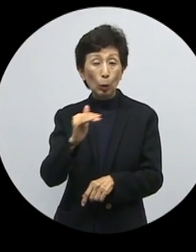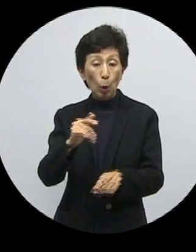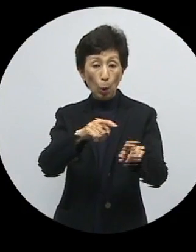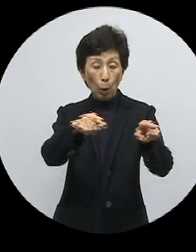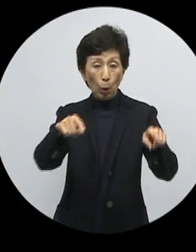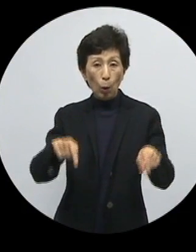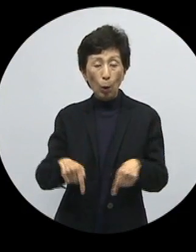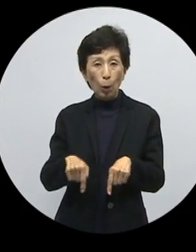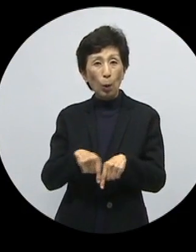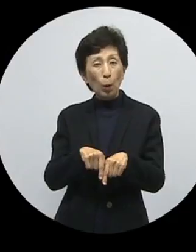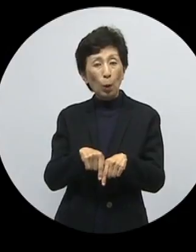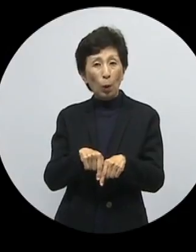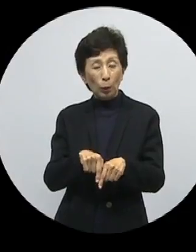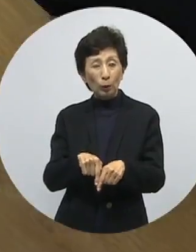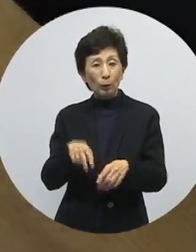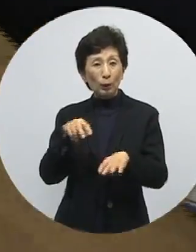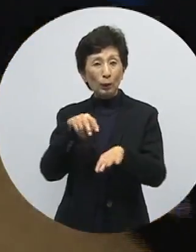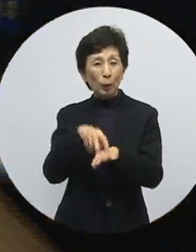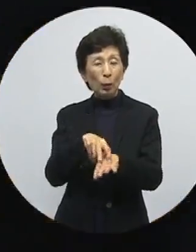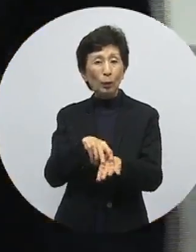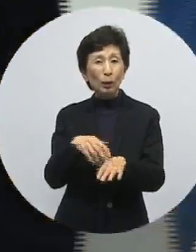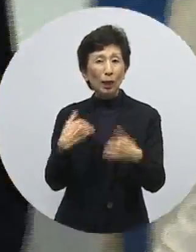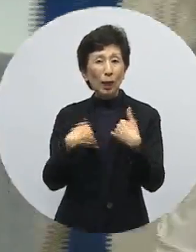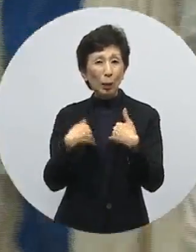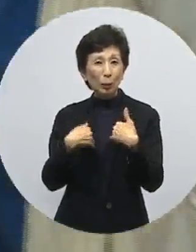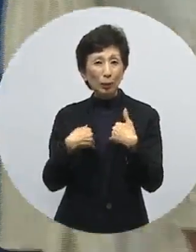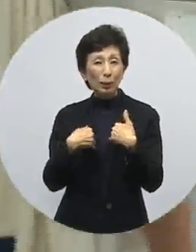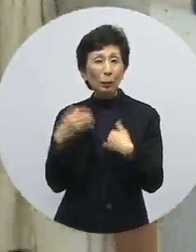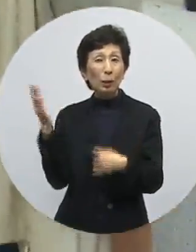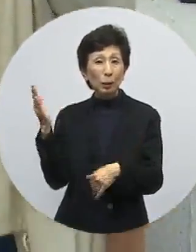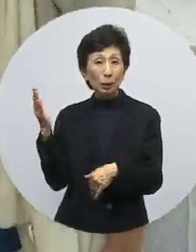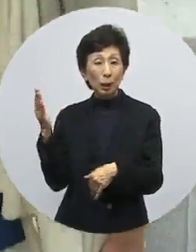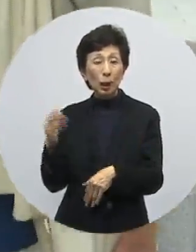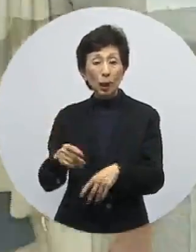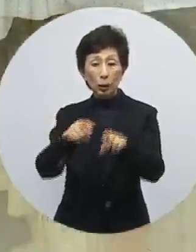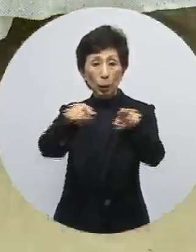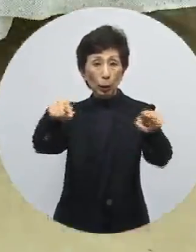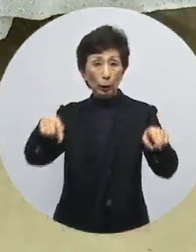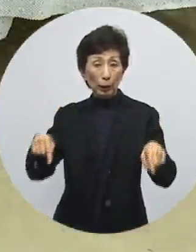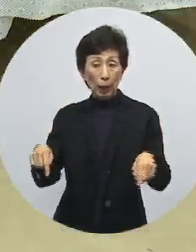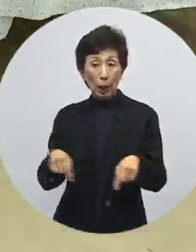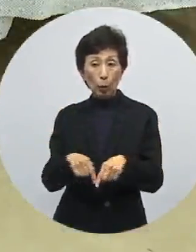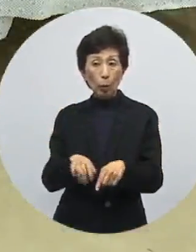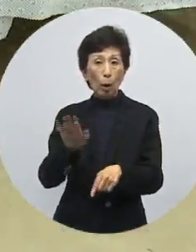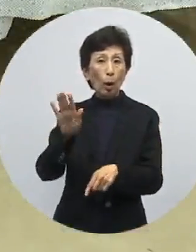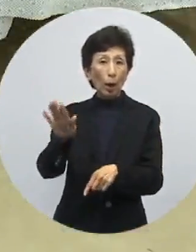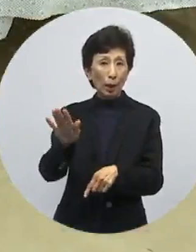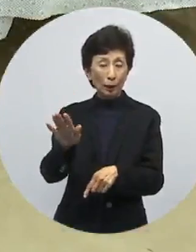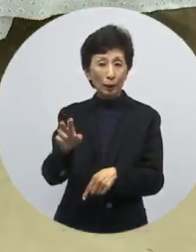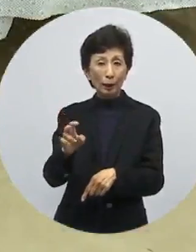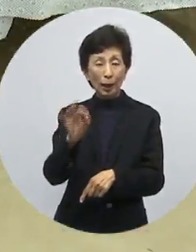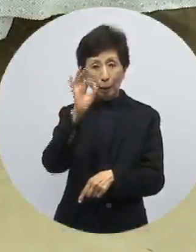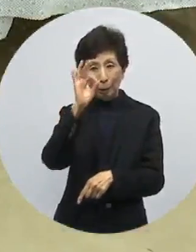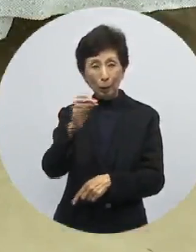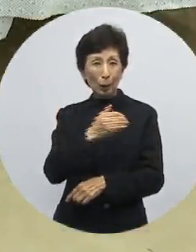しんでいたそうです。こちらの展示では、当時の板子を見ることもできますよ。